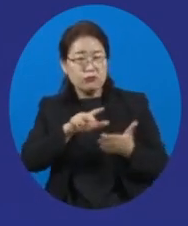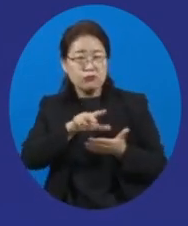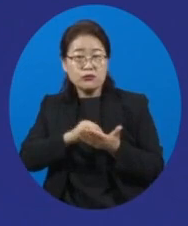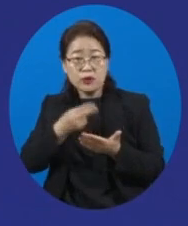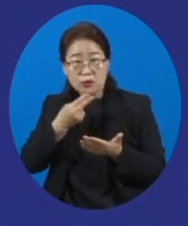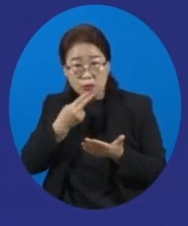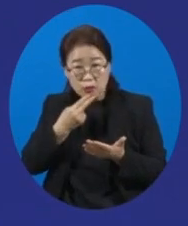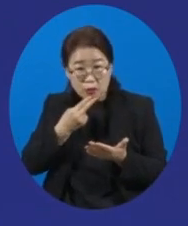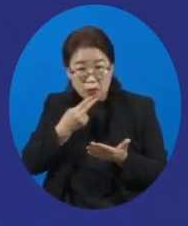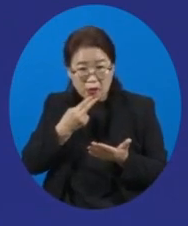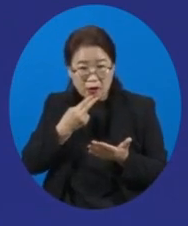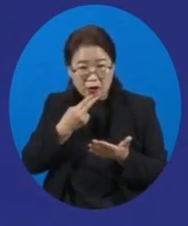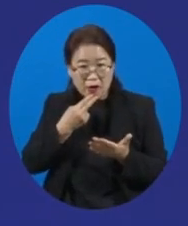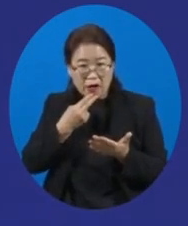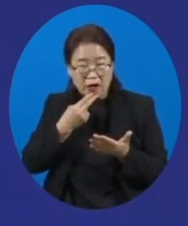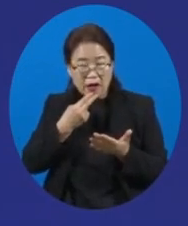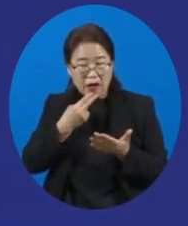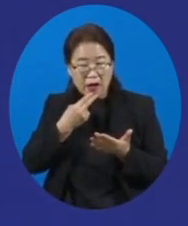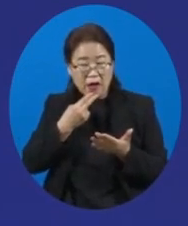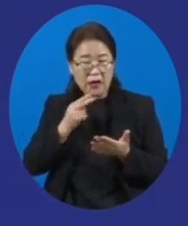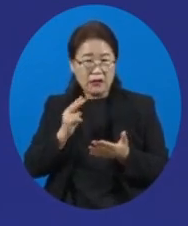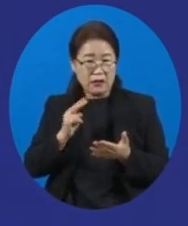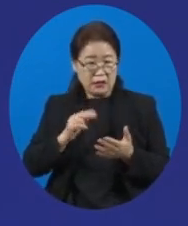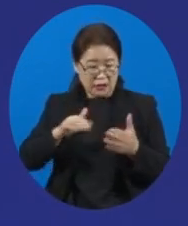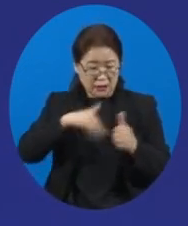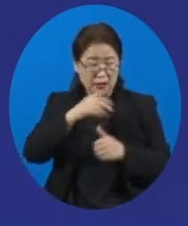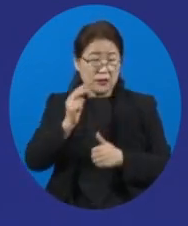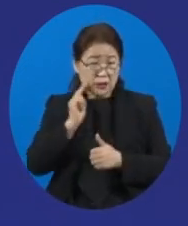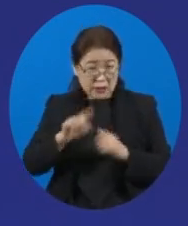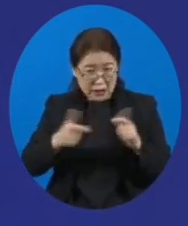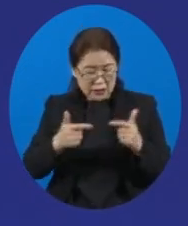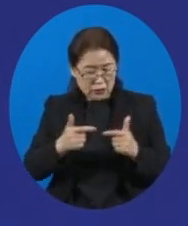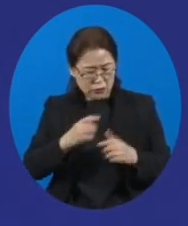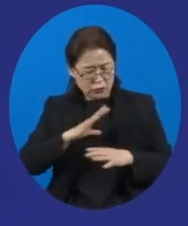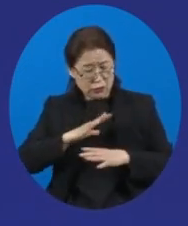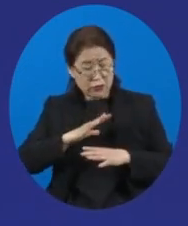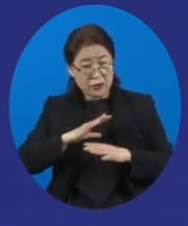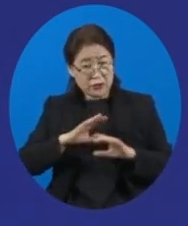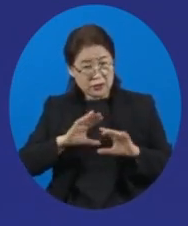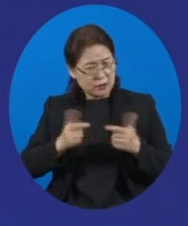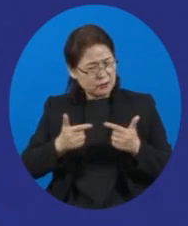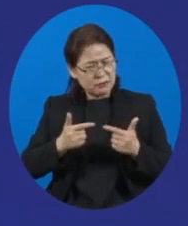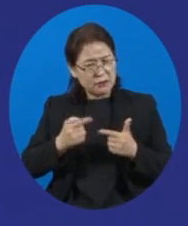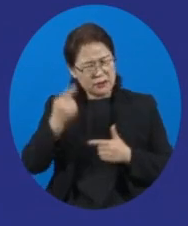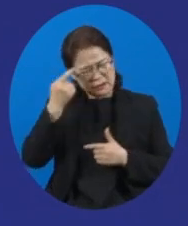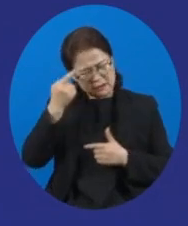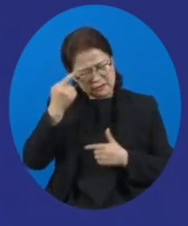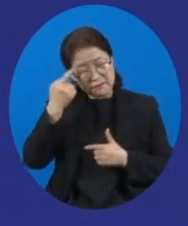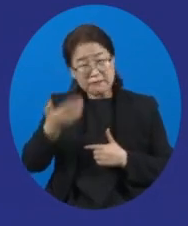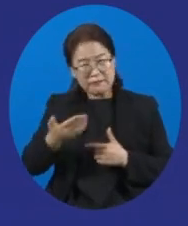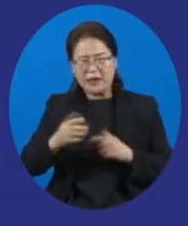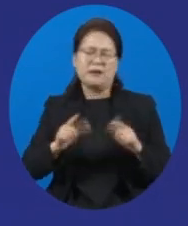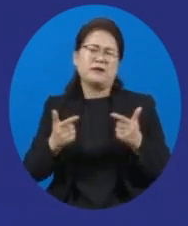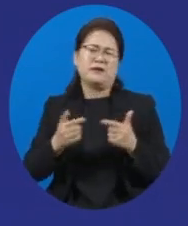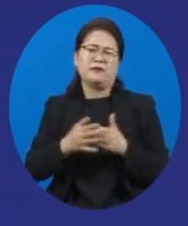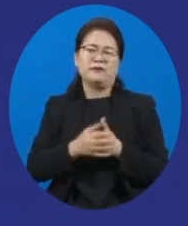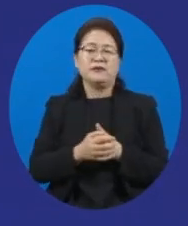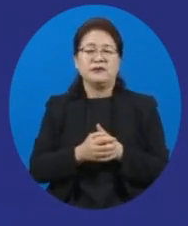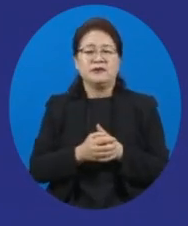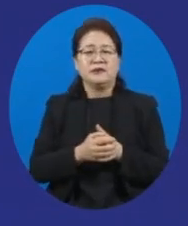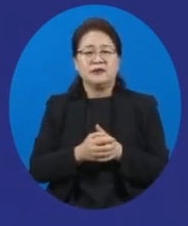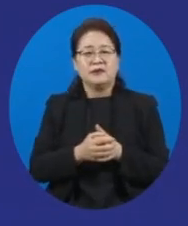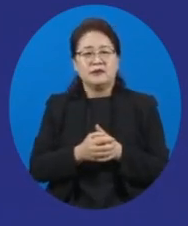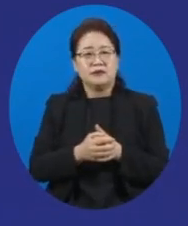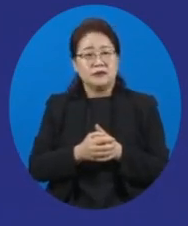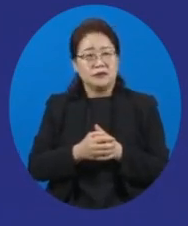없어서, 상황이 심각하지 않아서 그들이 두려워하지 않았나요? 아니잖아요. 그